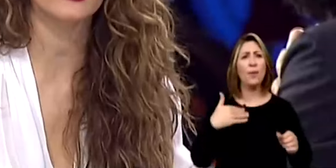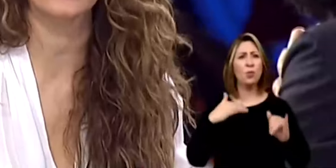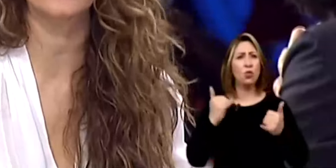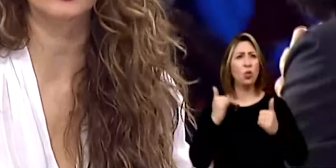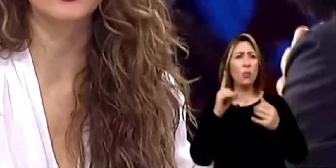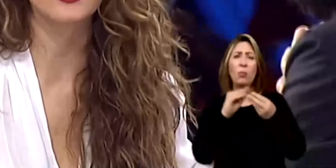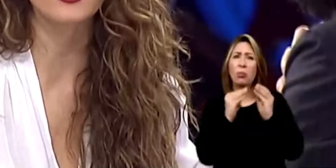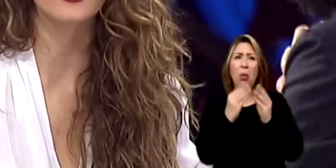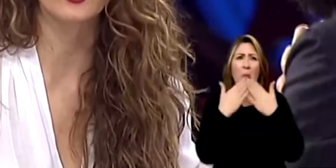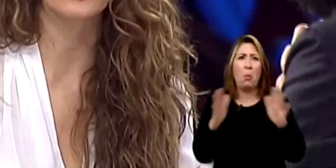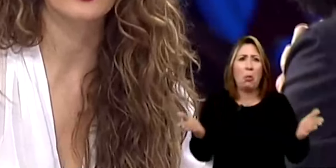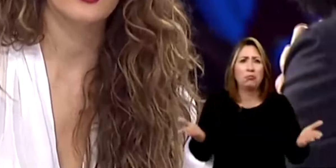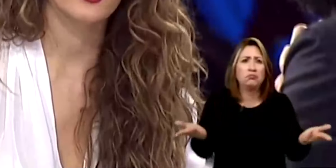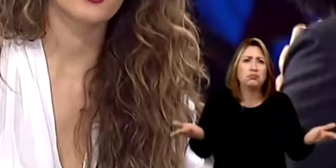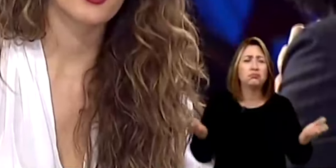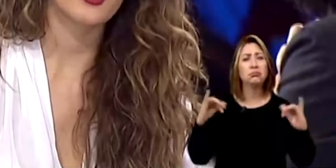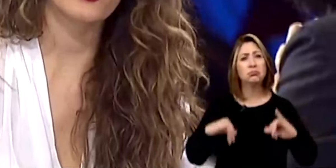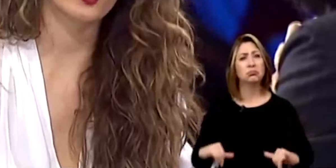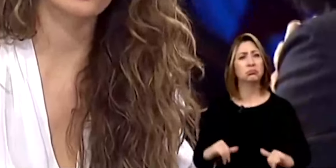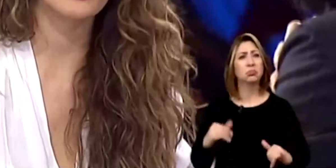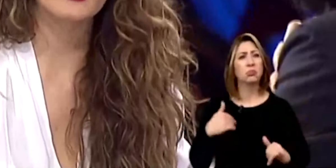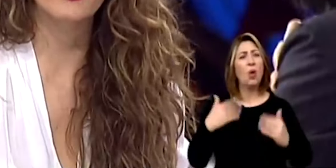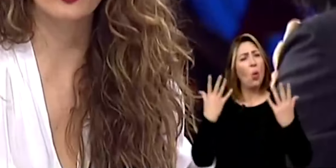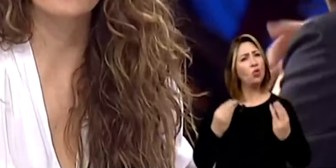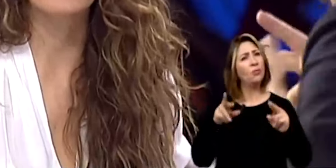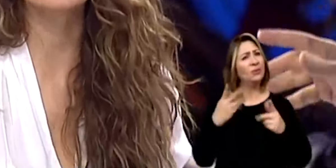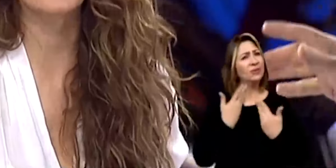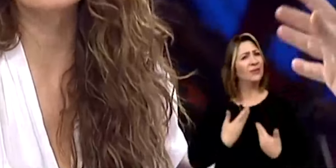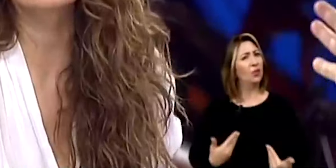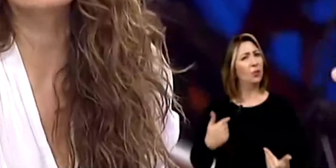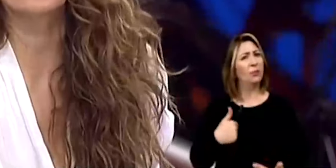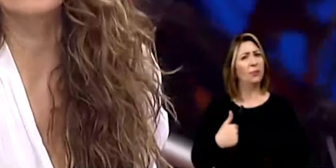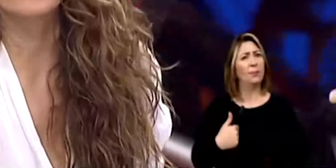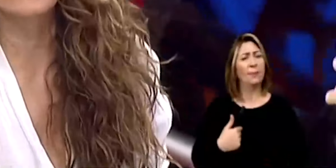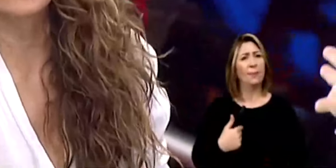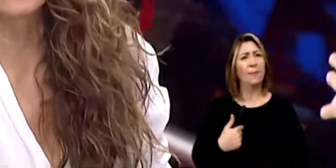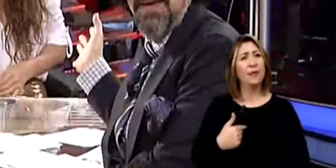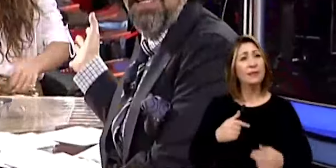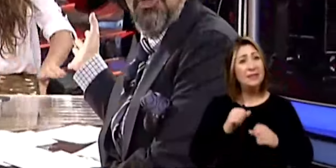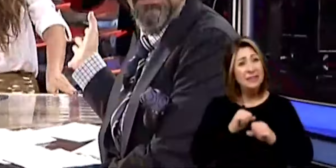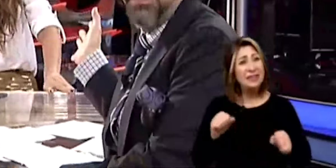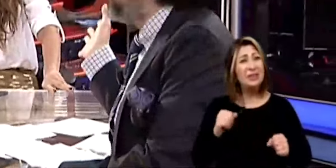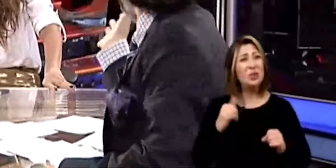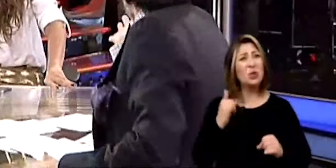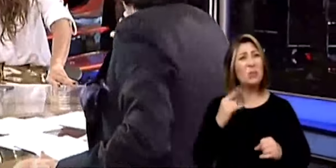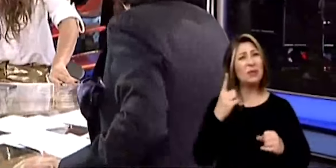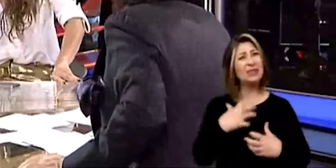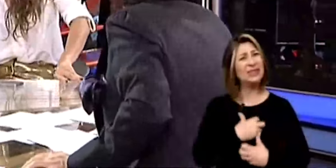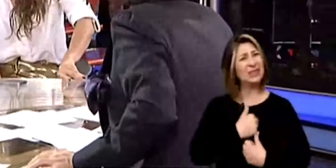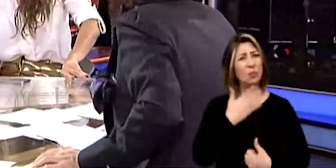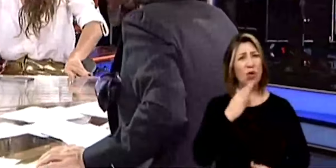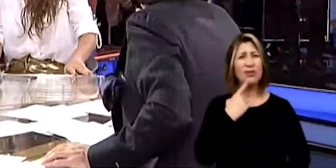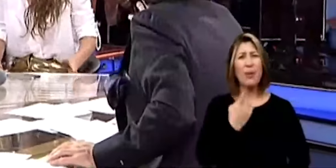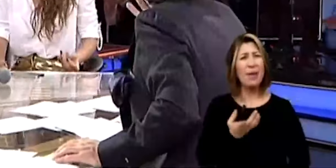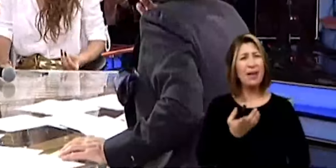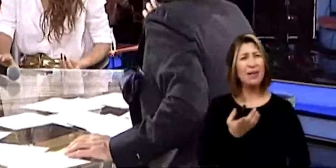kilomla ilgili zaten hiçbir sıkıntım yok. Kendimi olduğum gibi seviyorum. Tabii daha zayıf olabilirim ama hiç... Ne demek kilomla ilgili bir sıkıntım yok, ne